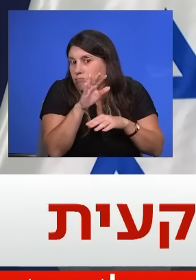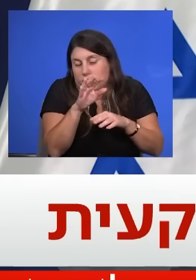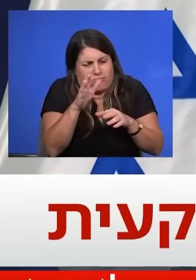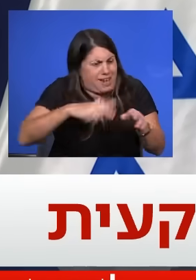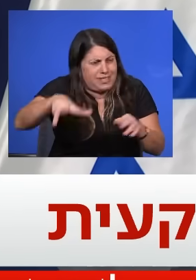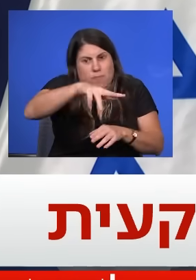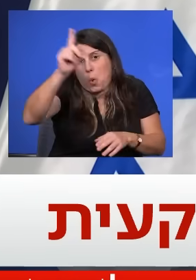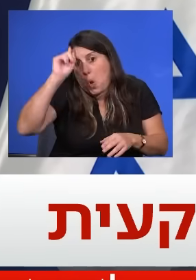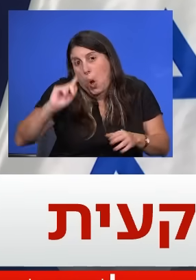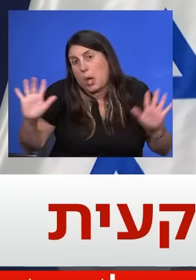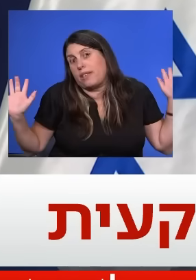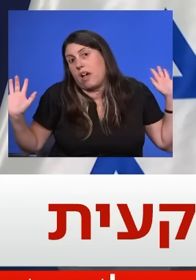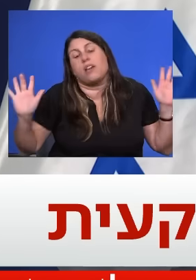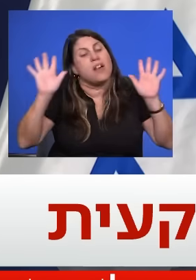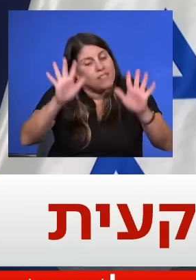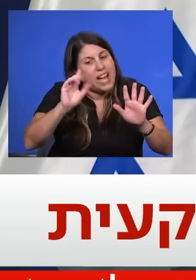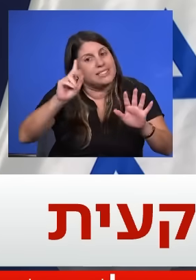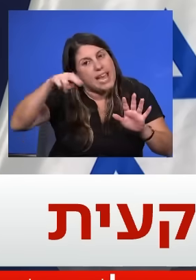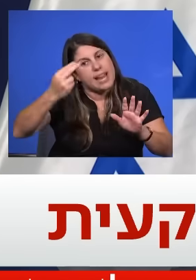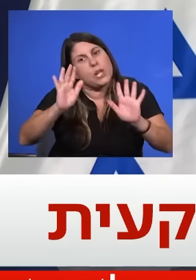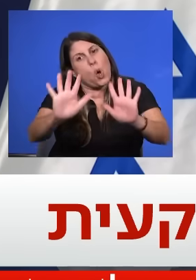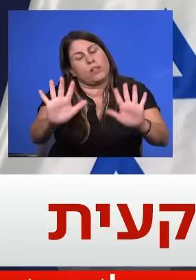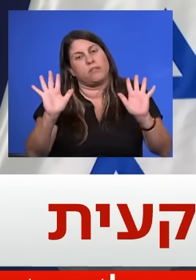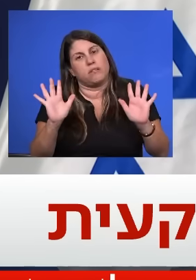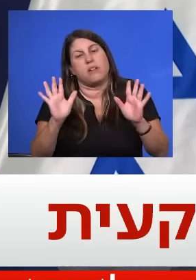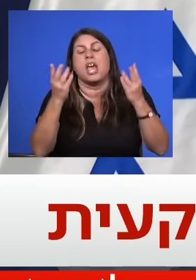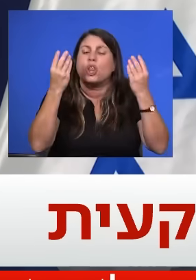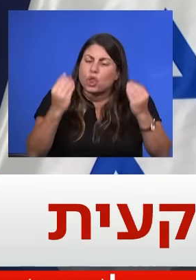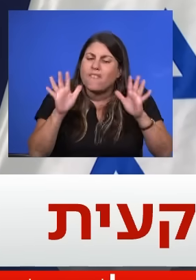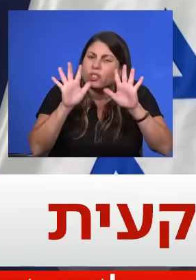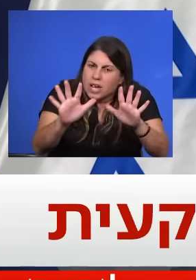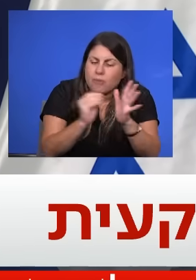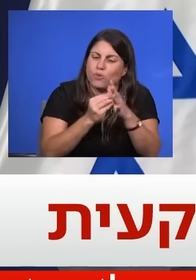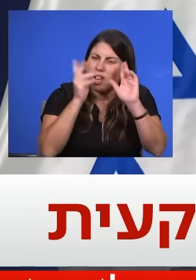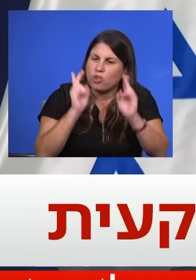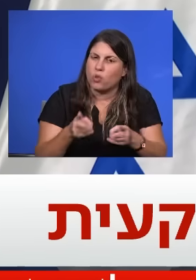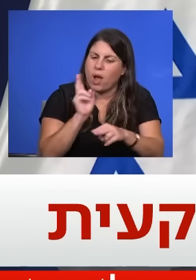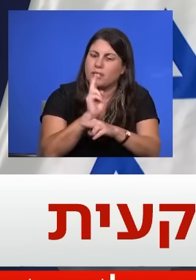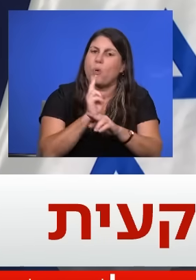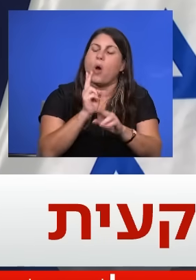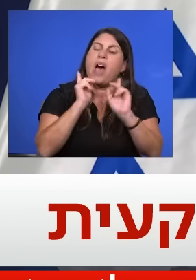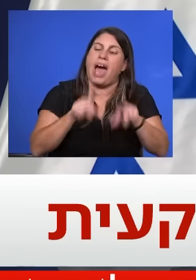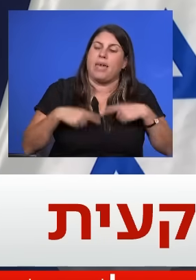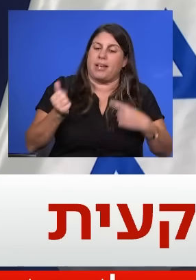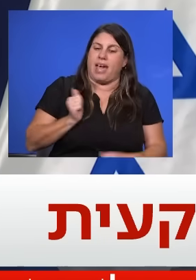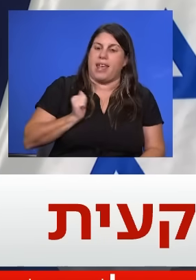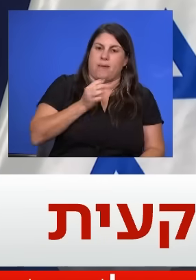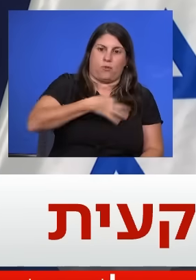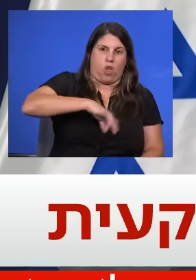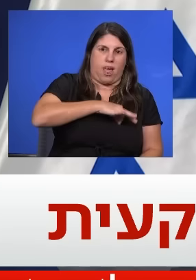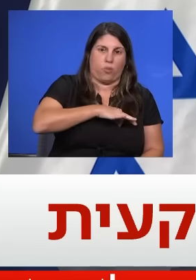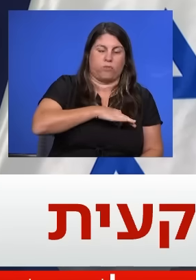וכך צריך להיות. טוב שכך, כדי שנוכל לשמור על חיי חיילינו. אני רוצה להיות